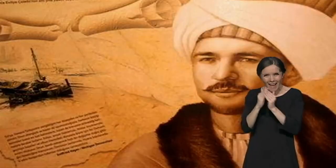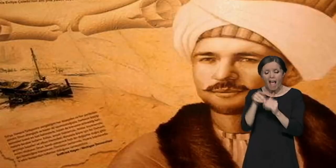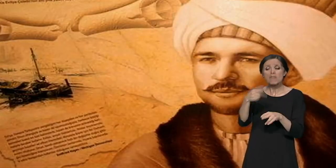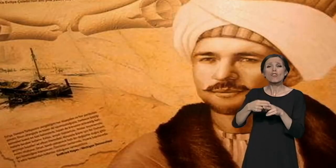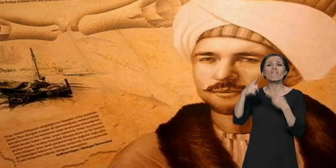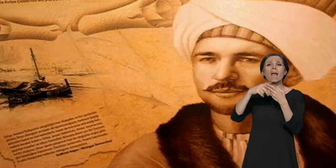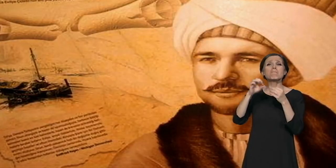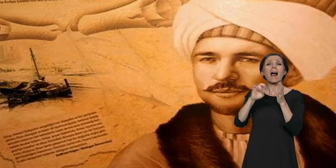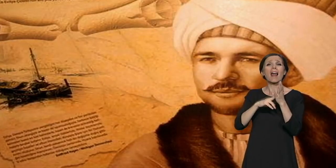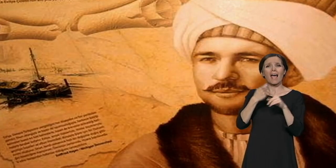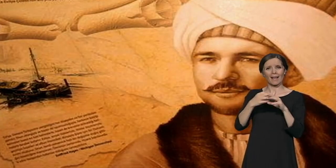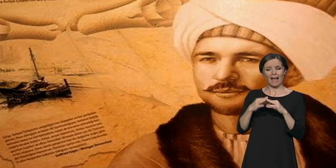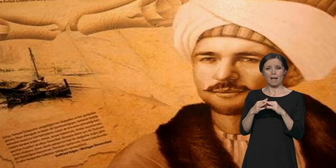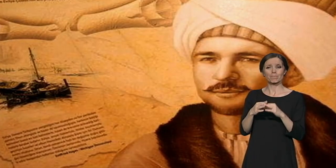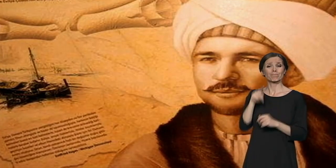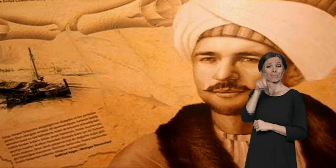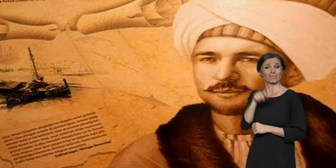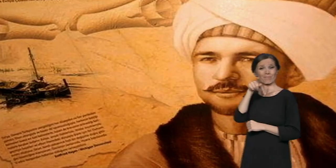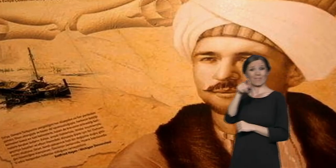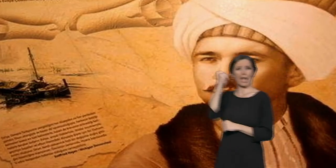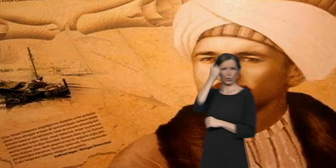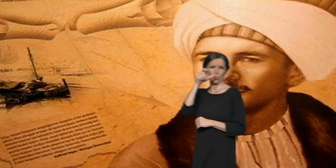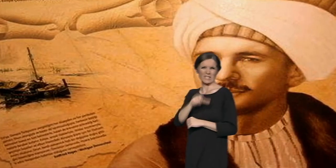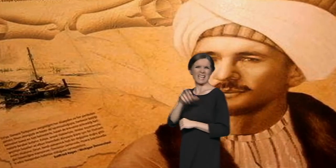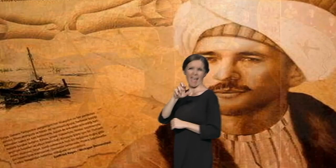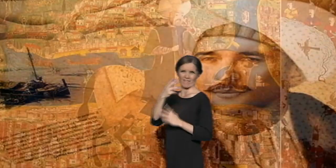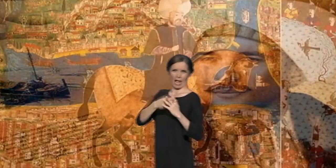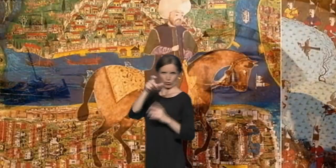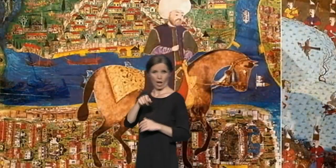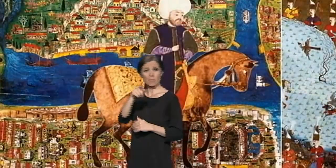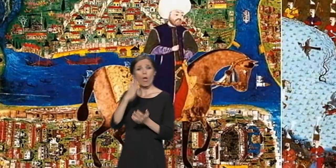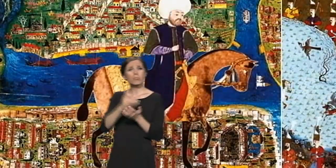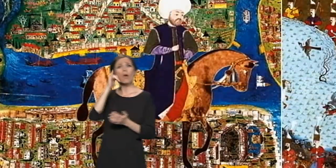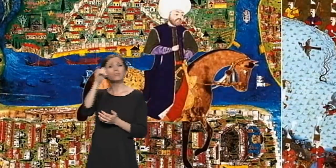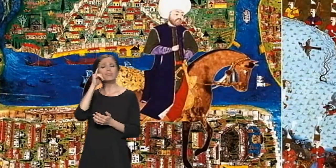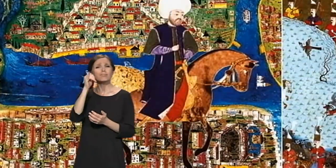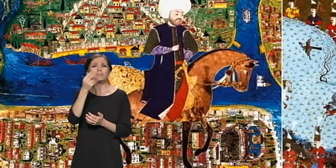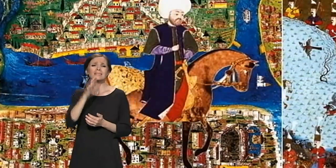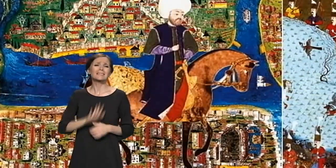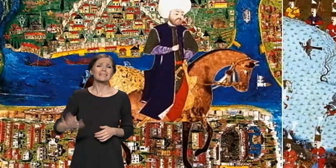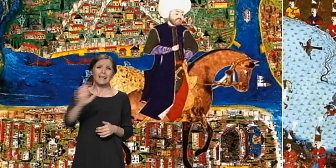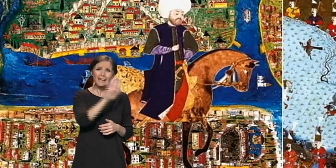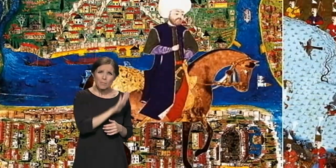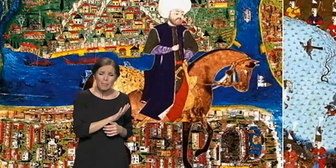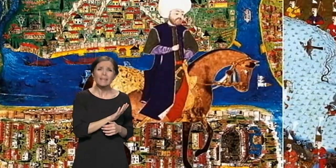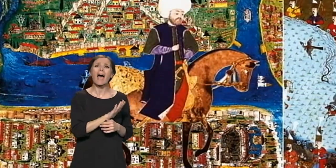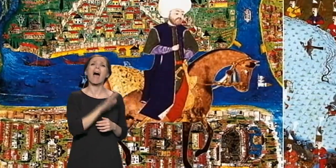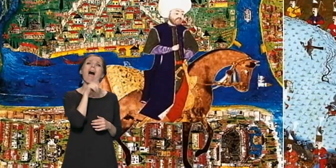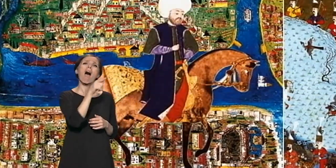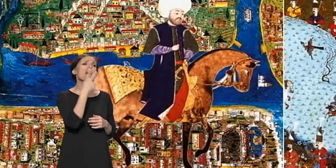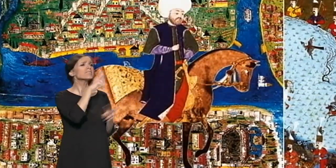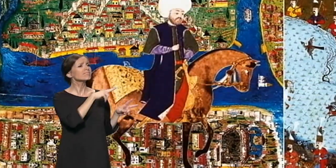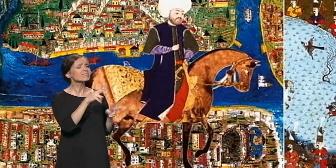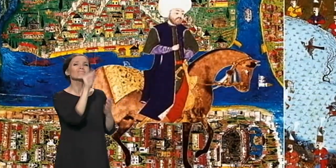Čelebija. On je putovao Srbijom sredinom 17. veka uoči nekoliko austrijsko-turskih ratova koji